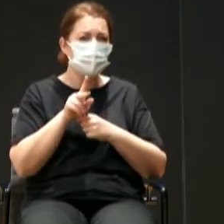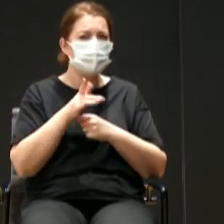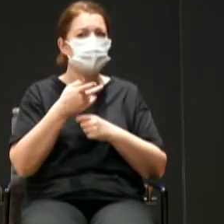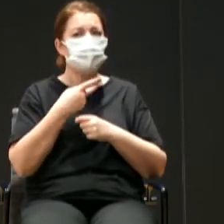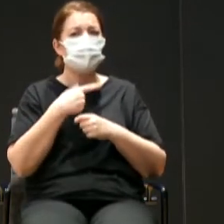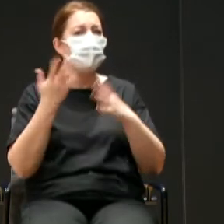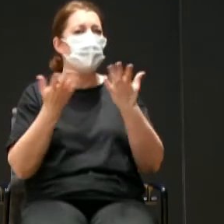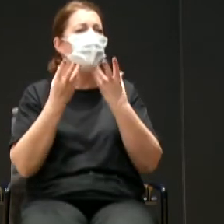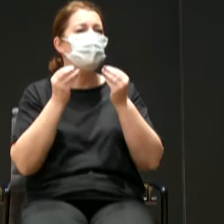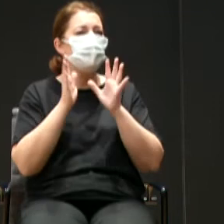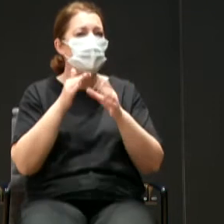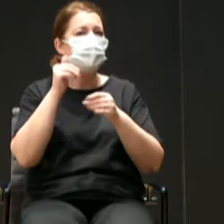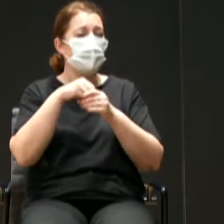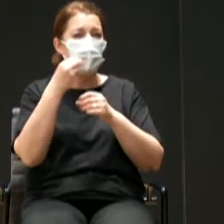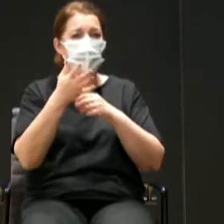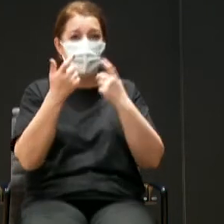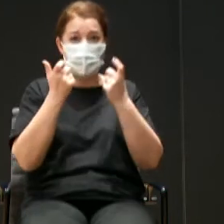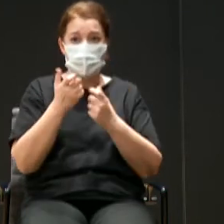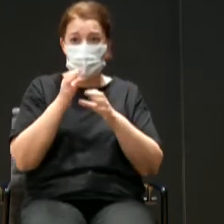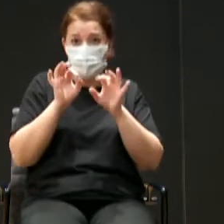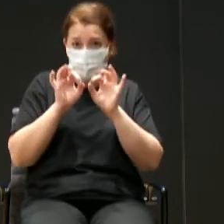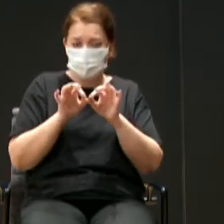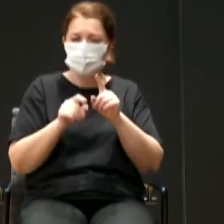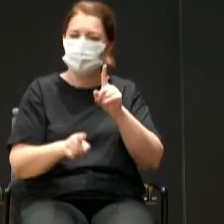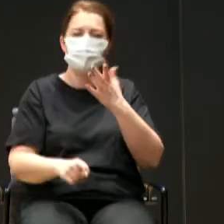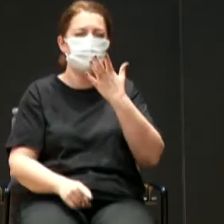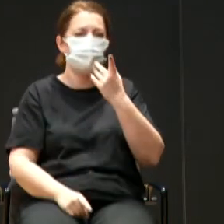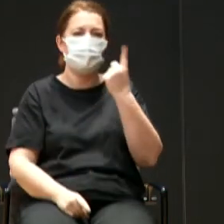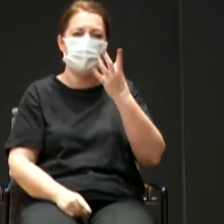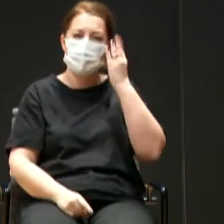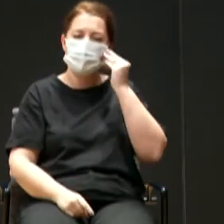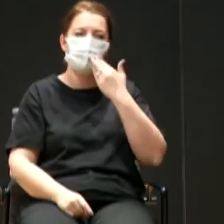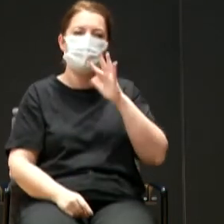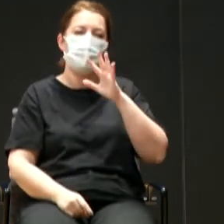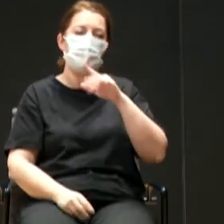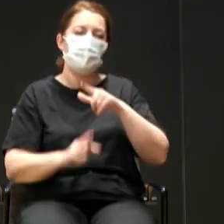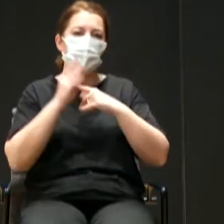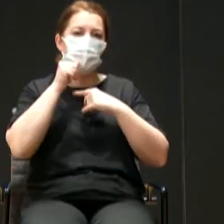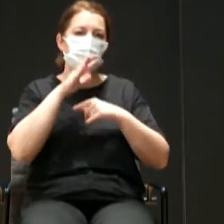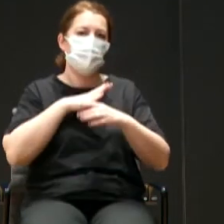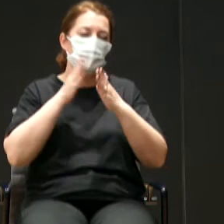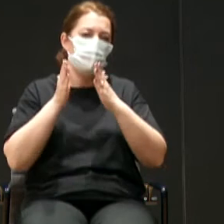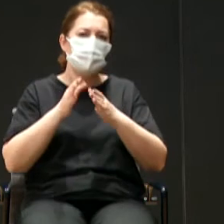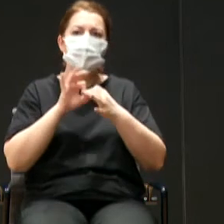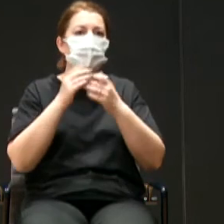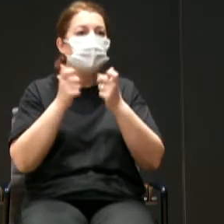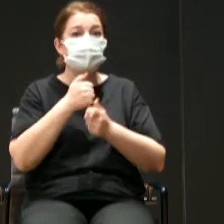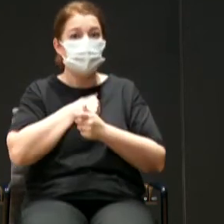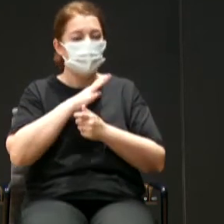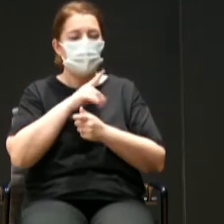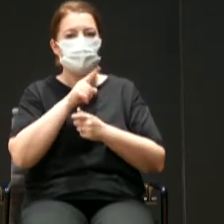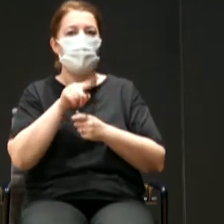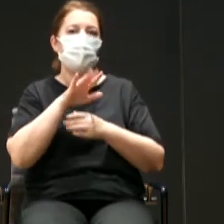bize en çok oy veren yerden başlayalım. Yok böyle bir anlayışı Ekrem İmamoğlu'nun. Nerede sıkıntı varsa onları yapıyor.